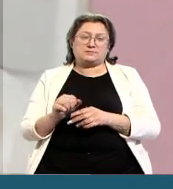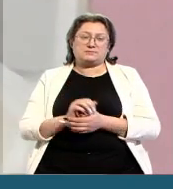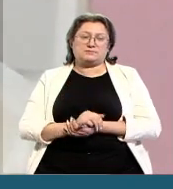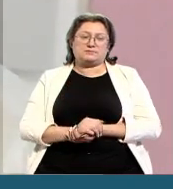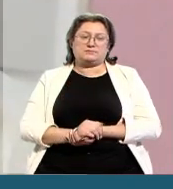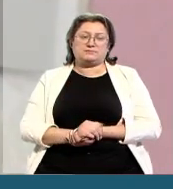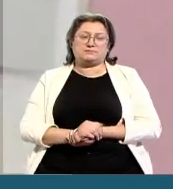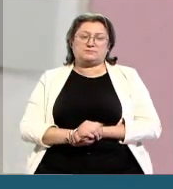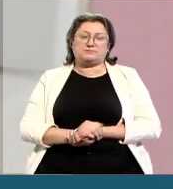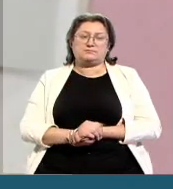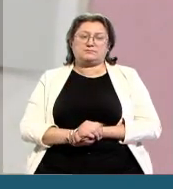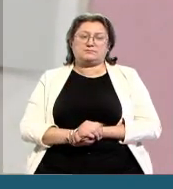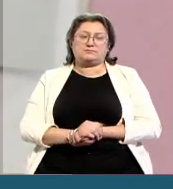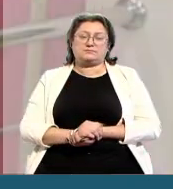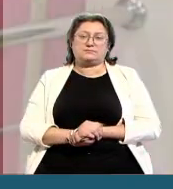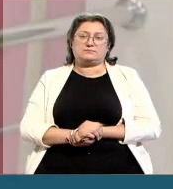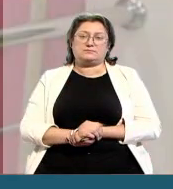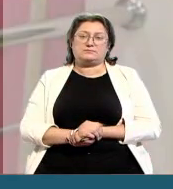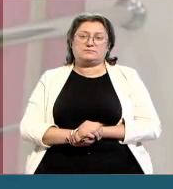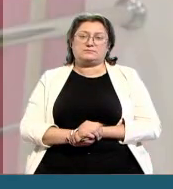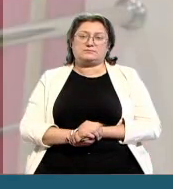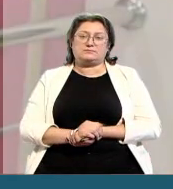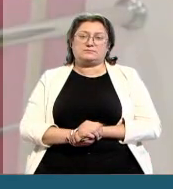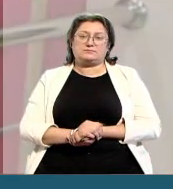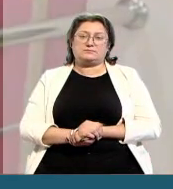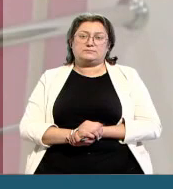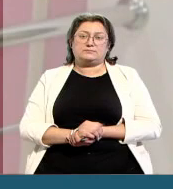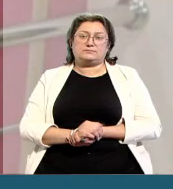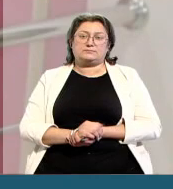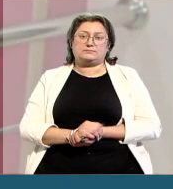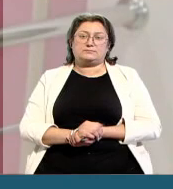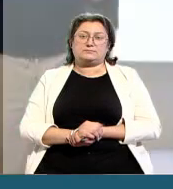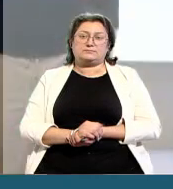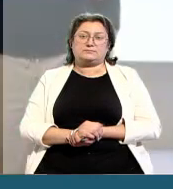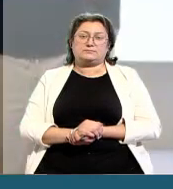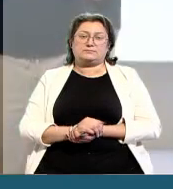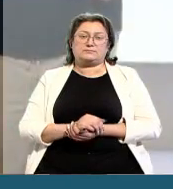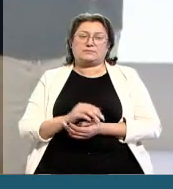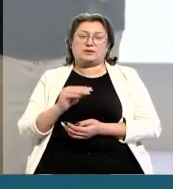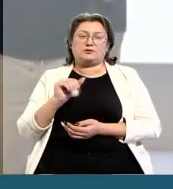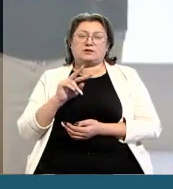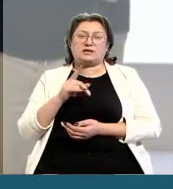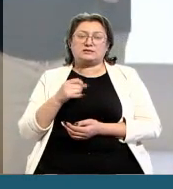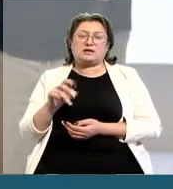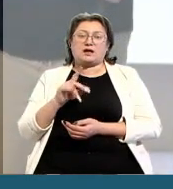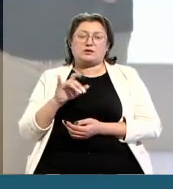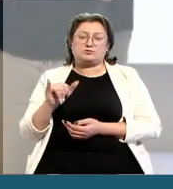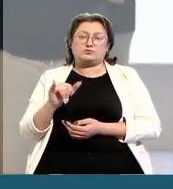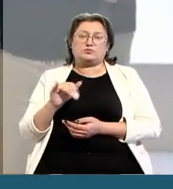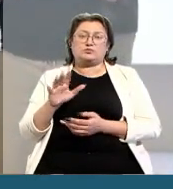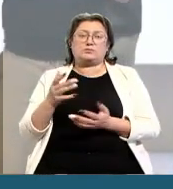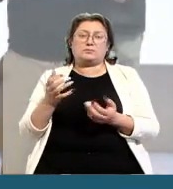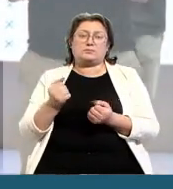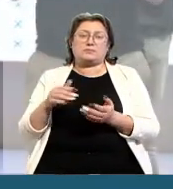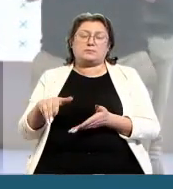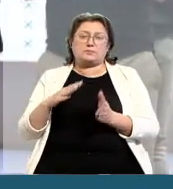облысымыздың ең үздік КВН командасы анықталады. Финалда жеңіске жетеміз деген үміт бар. Екі кезеңнен тұрған ойын қортынсы бойынша